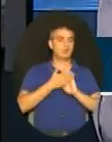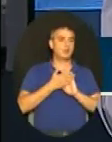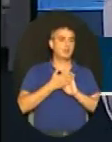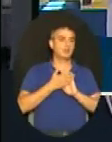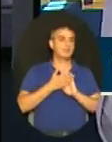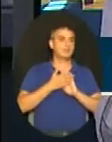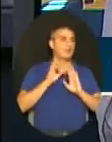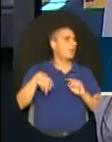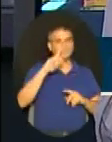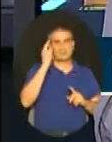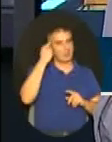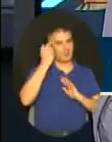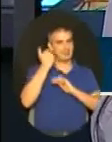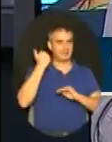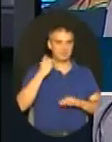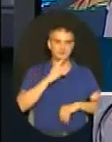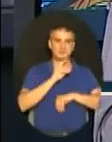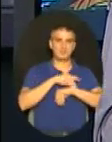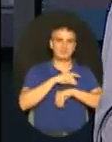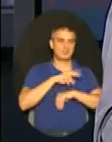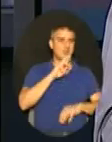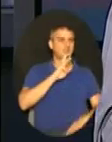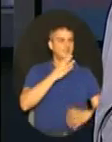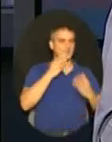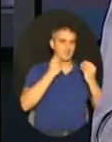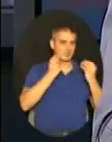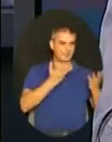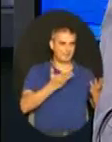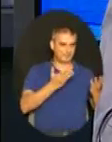שלו שאף פרשן לא חוזה אותה מראש. דוקטור רון שביט, תודה רבה לך על הדברים האלה.